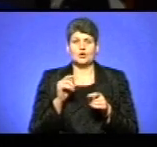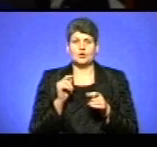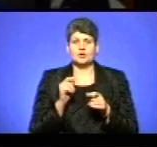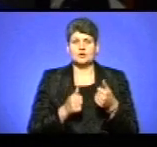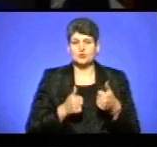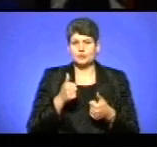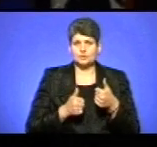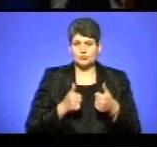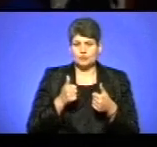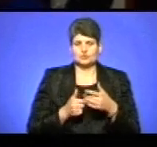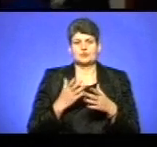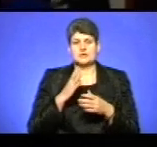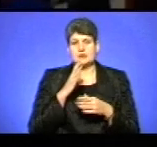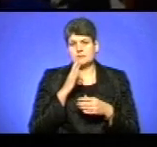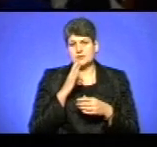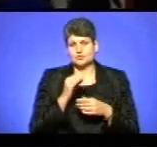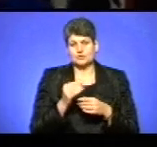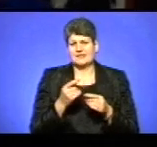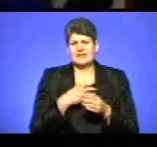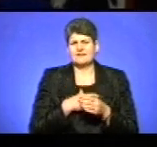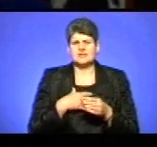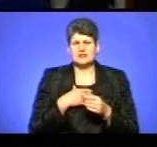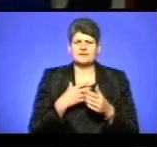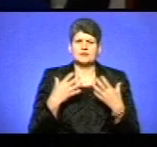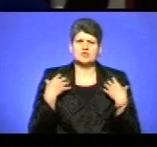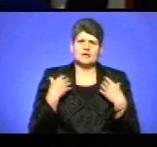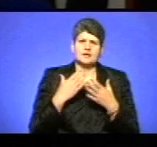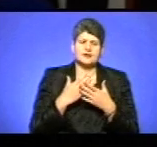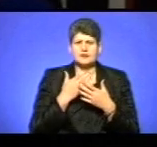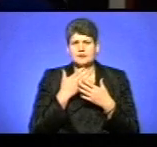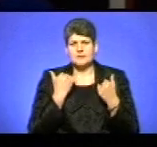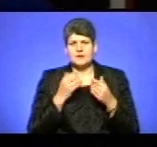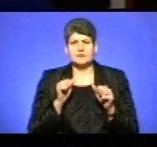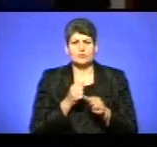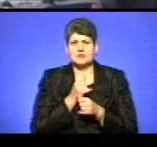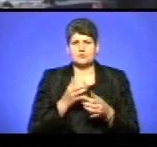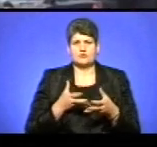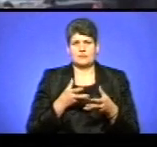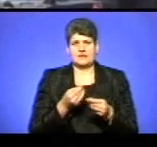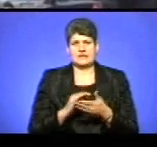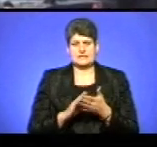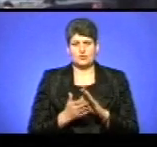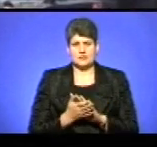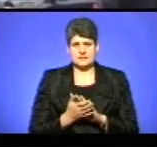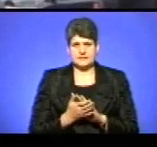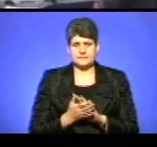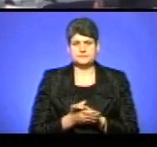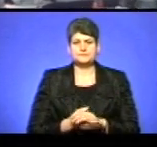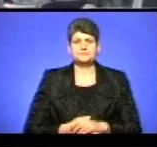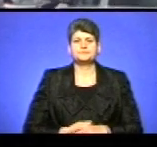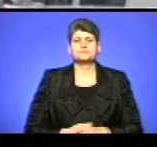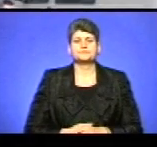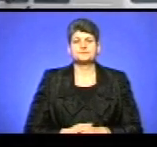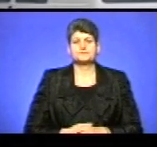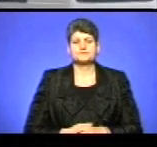Якщо ми це зробимо, то повірте, неважливо, як називається начальник управління, він не зможе впливати на цю ситуацію. Соломія Струс, Андрій